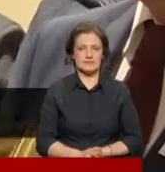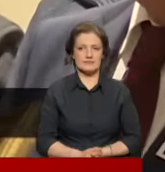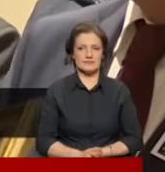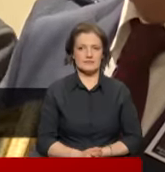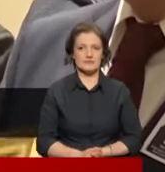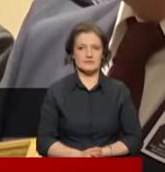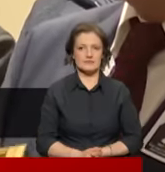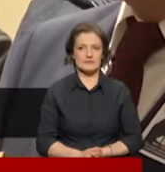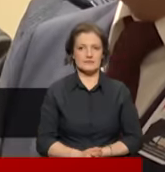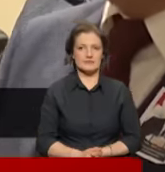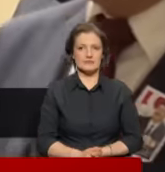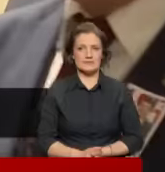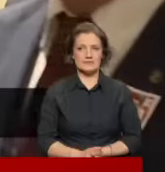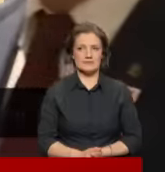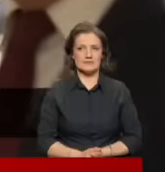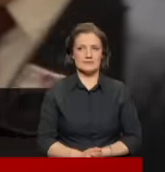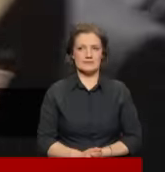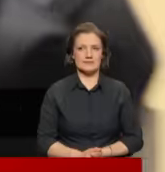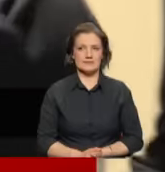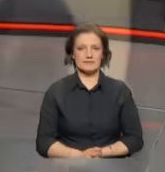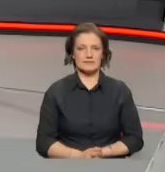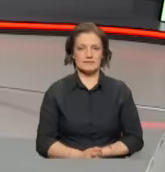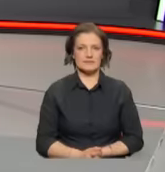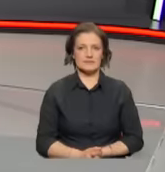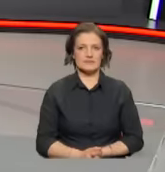olsun. Teşekkür ediyorum. Sağ olun.